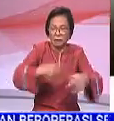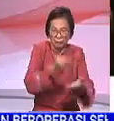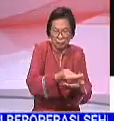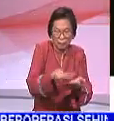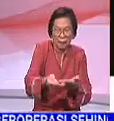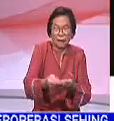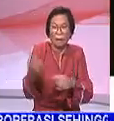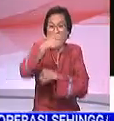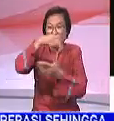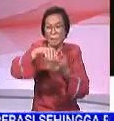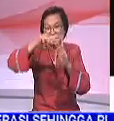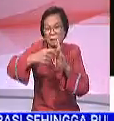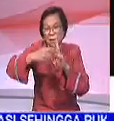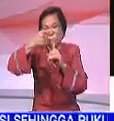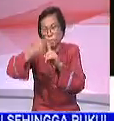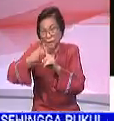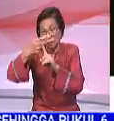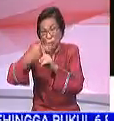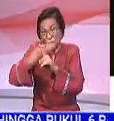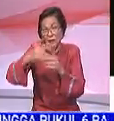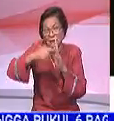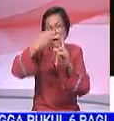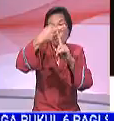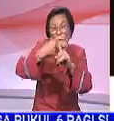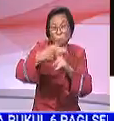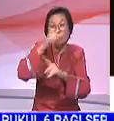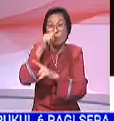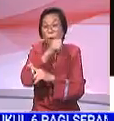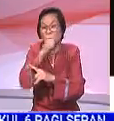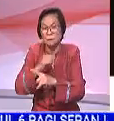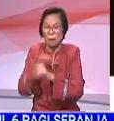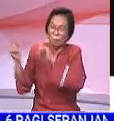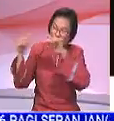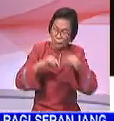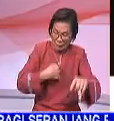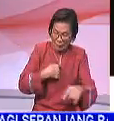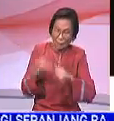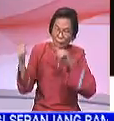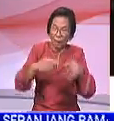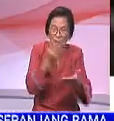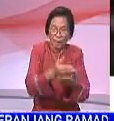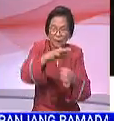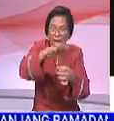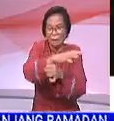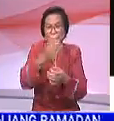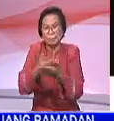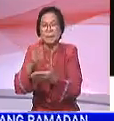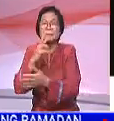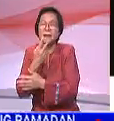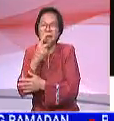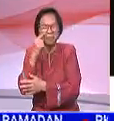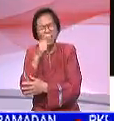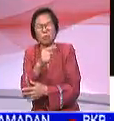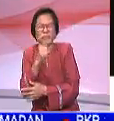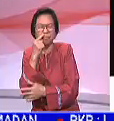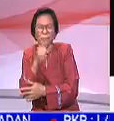tak. Hari ni mula-mula poso ni kat mari. Mari tengok-tengok ni. Kat beli ikan, beli sayur ke apa kak. Tengok kadang-kadang.